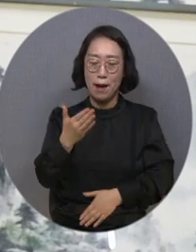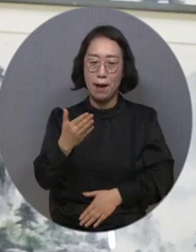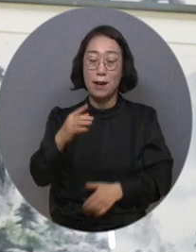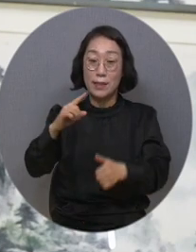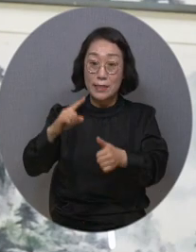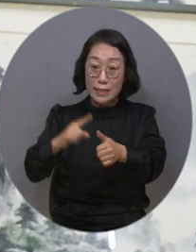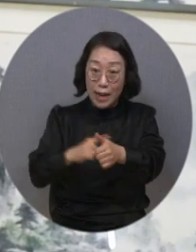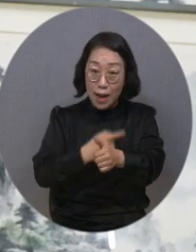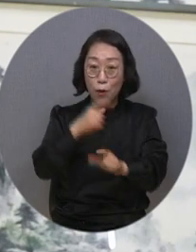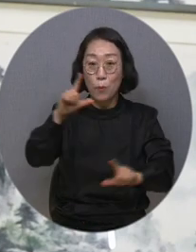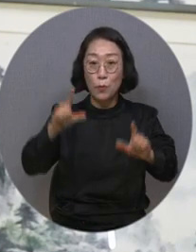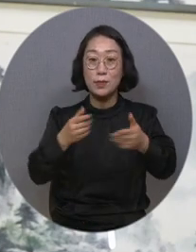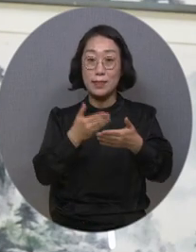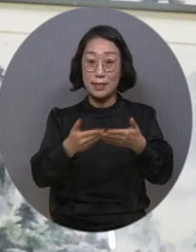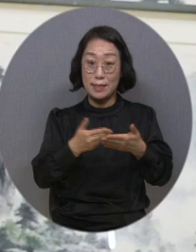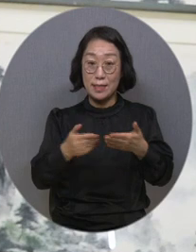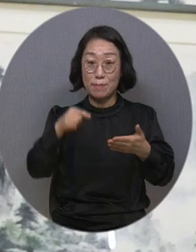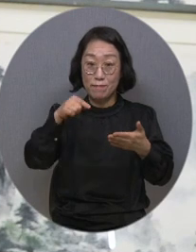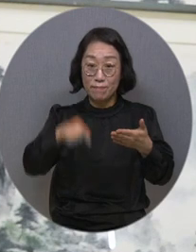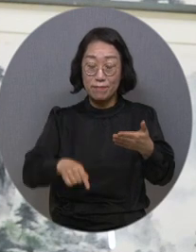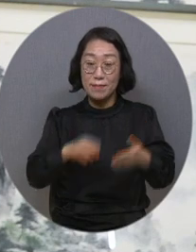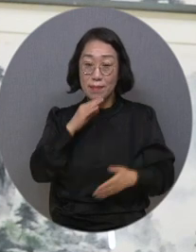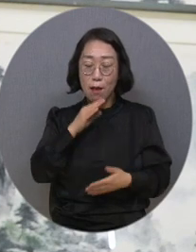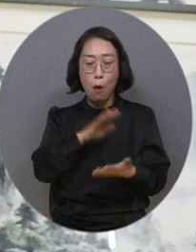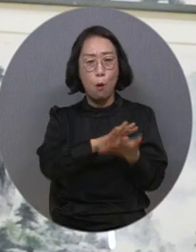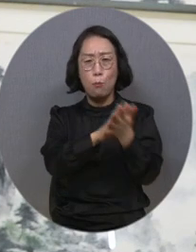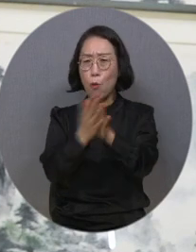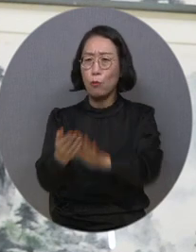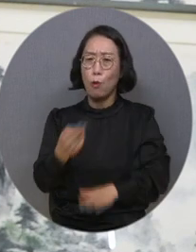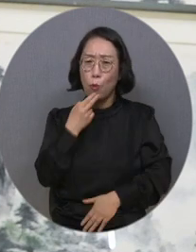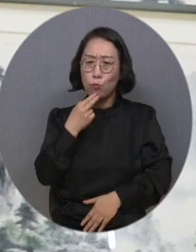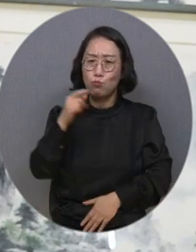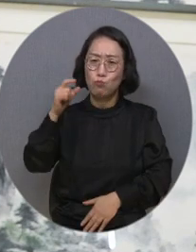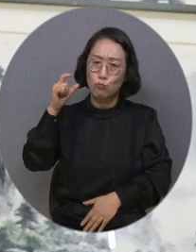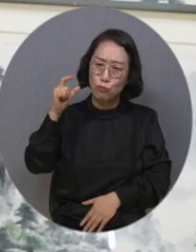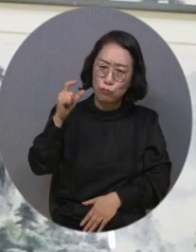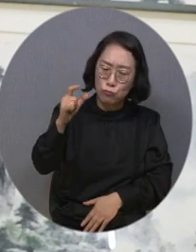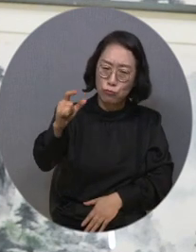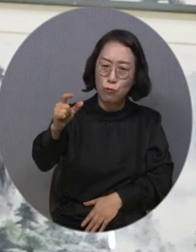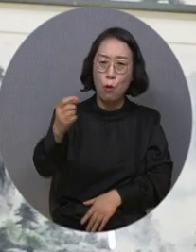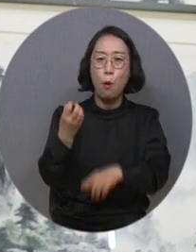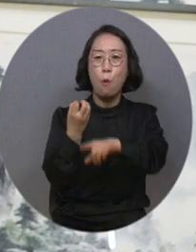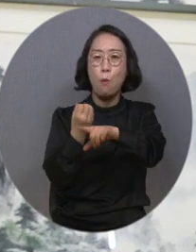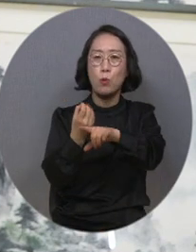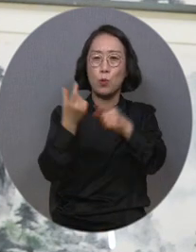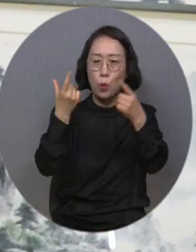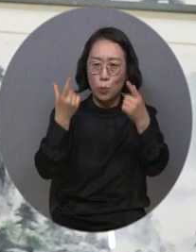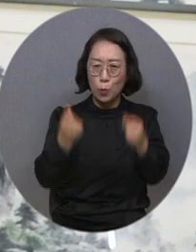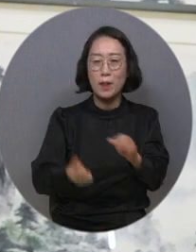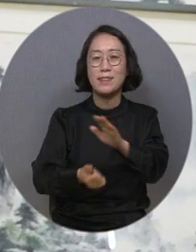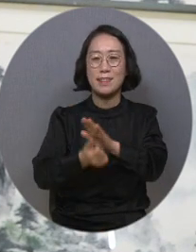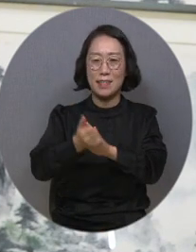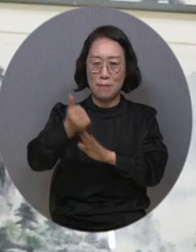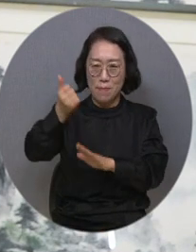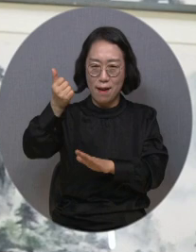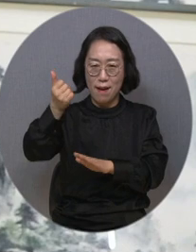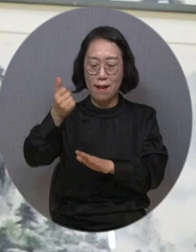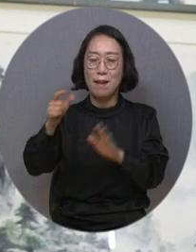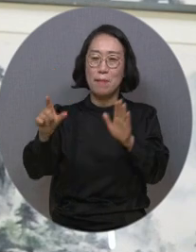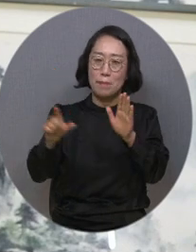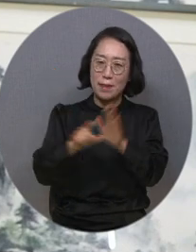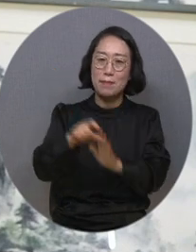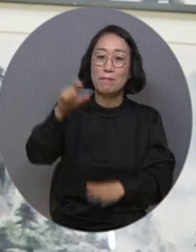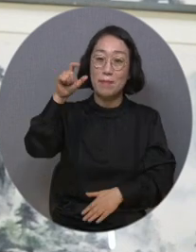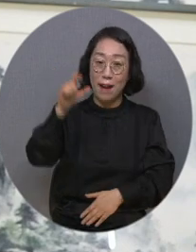자연의 소재로 완성된 작품들은 변하지 않는 색감으로 보석처럼 빛을 내며 희망에 대한 신념과